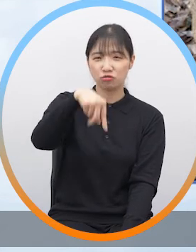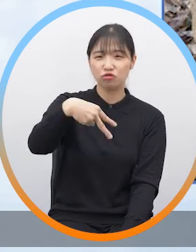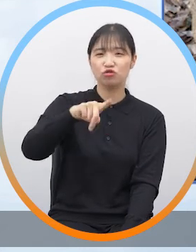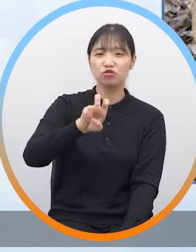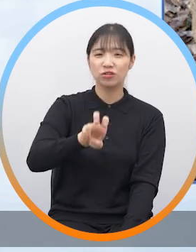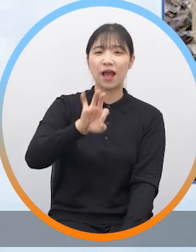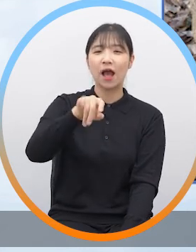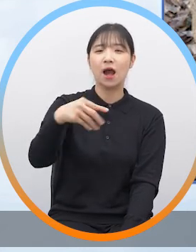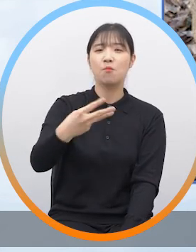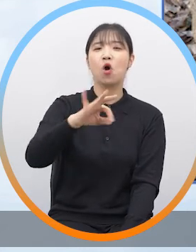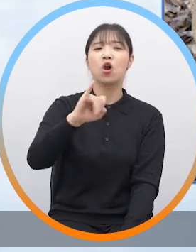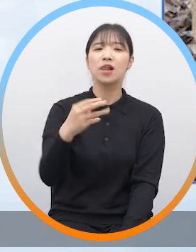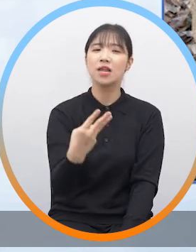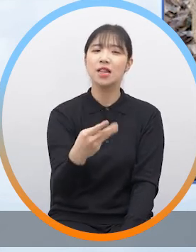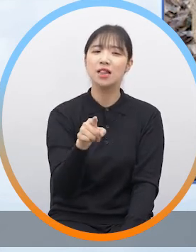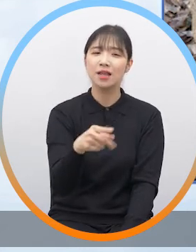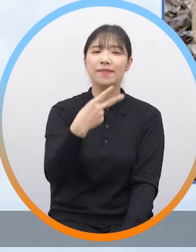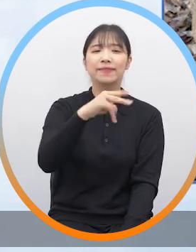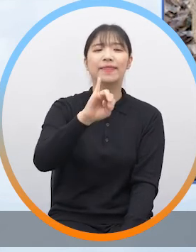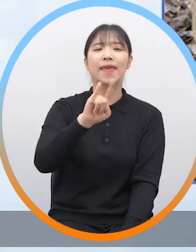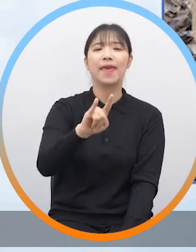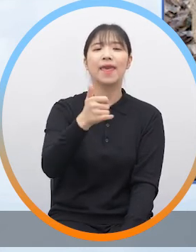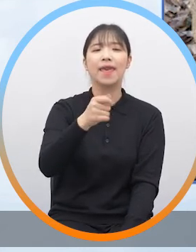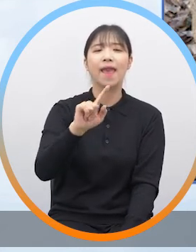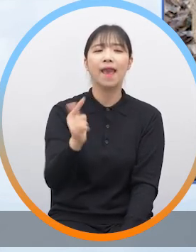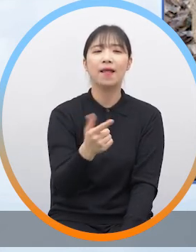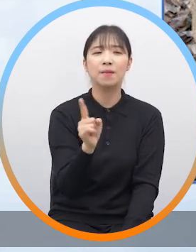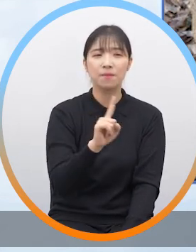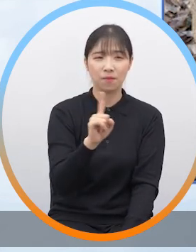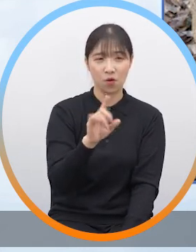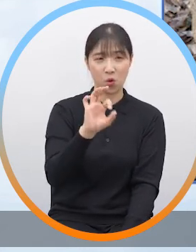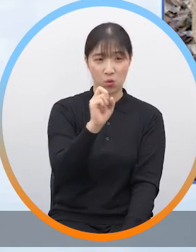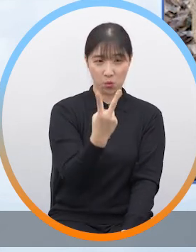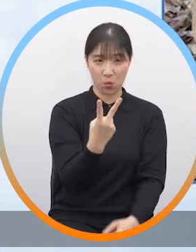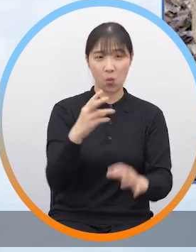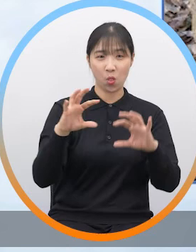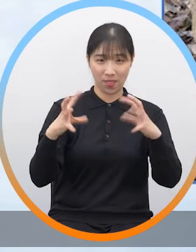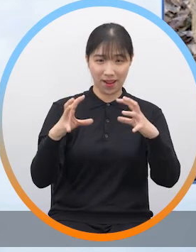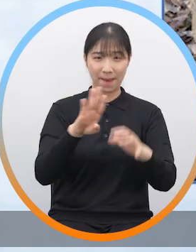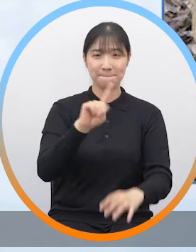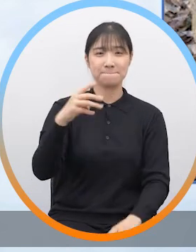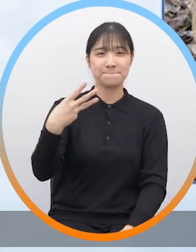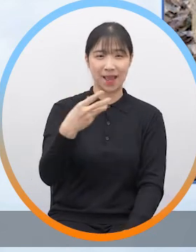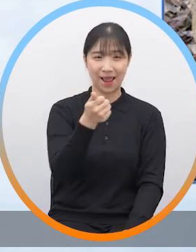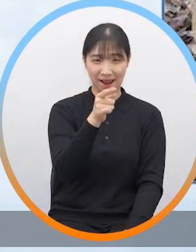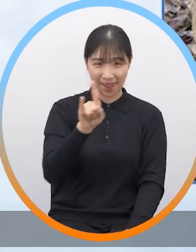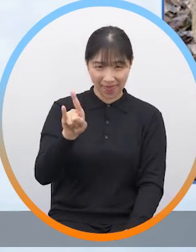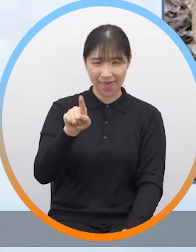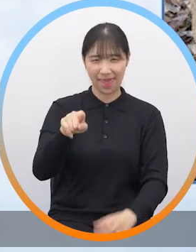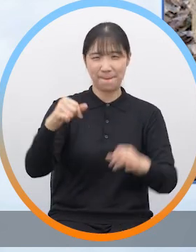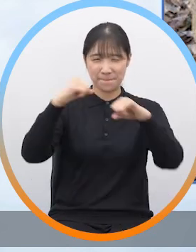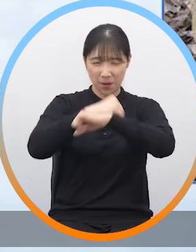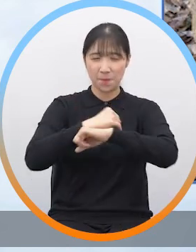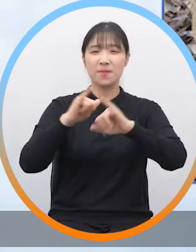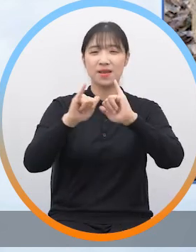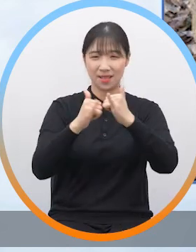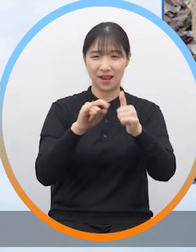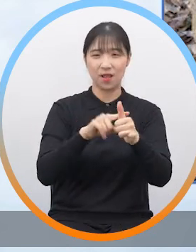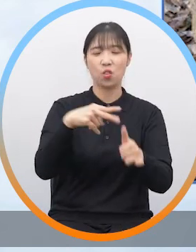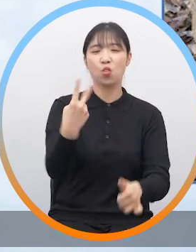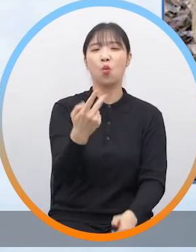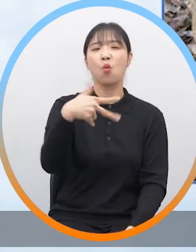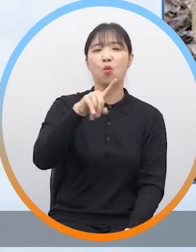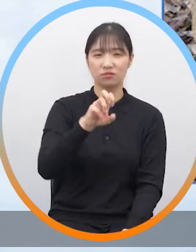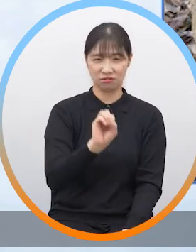이렇게 나온단 말이죠. 이 대한이라고 하는 거는 요나라 발해를 멸망시켰던 요나라 도종의